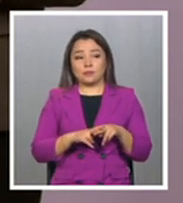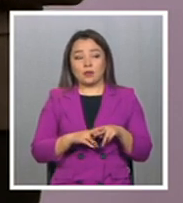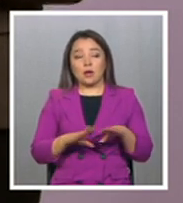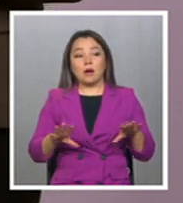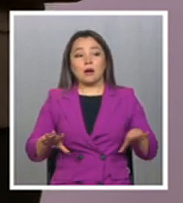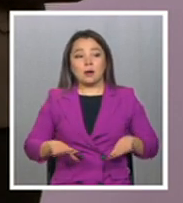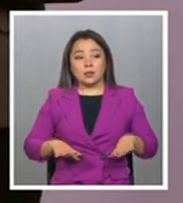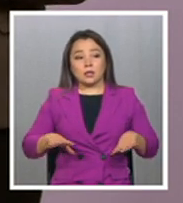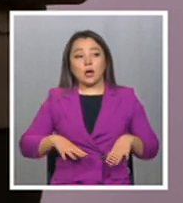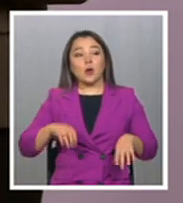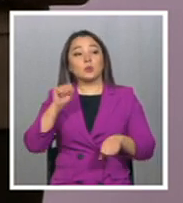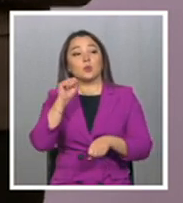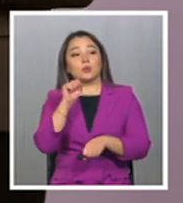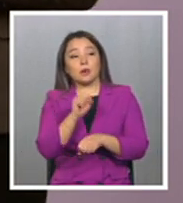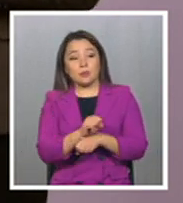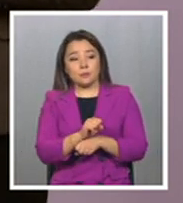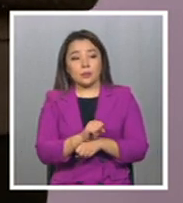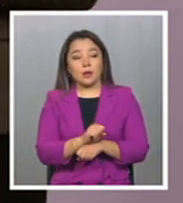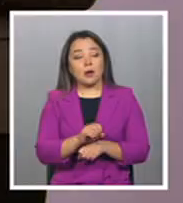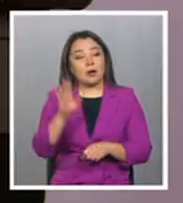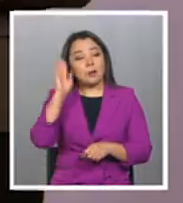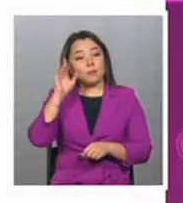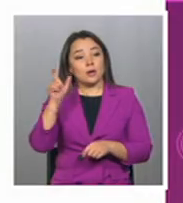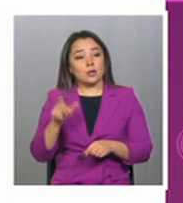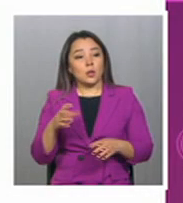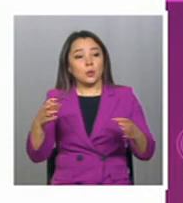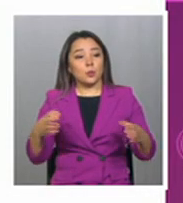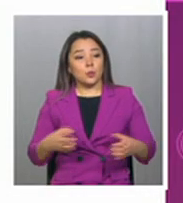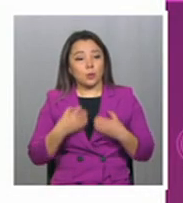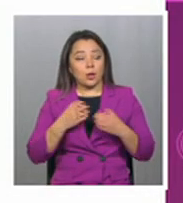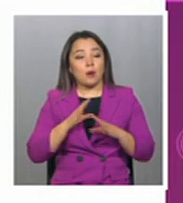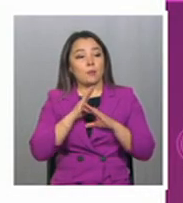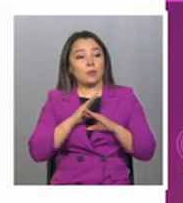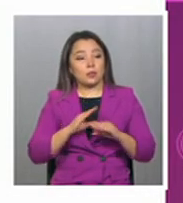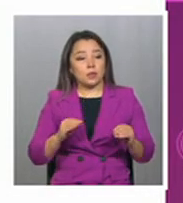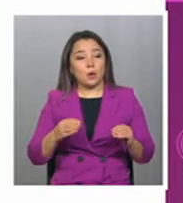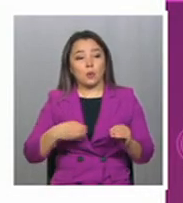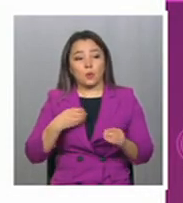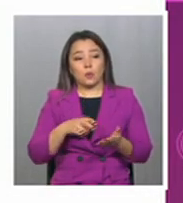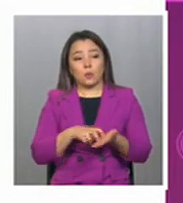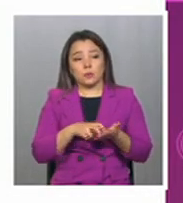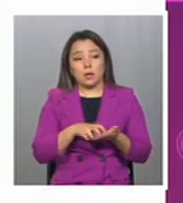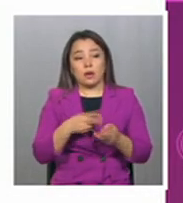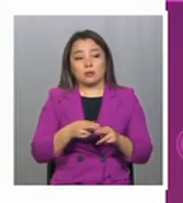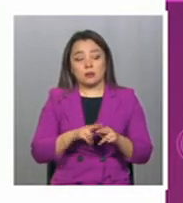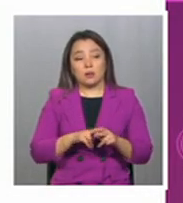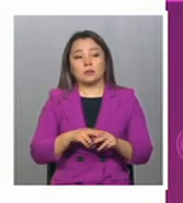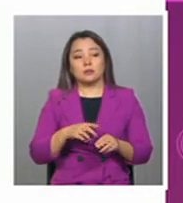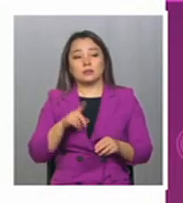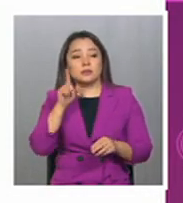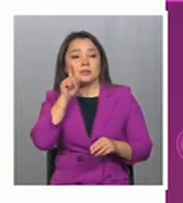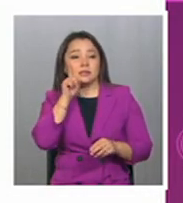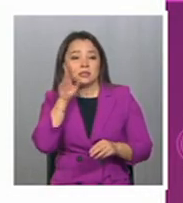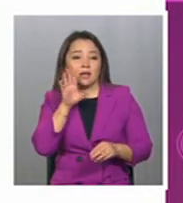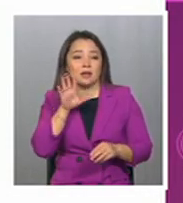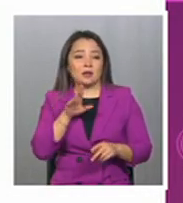Ат тоқтағанда баланың қорқынышы басылып, қорқақтығы үшін қатты ыңғайсызданады.